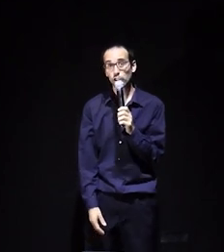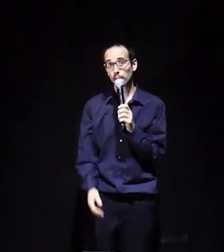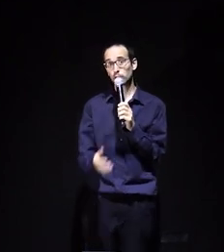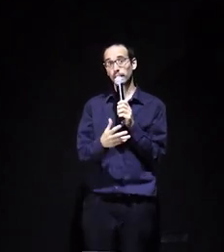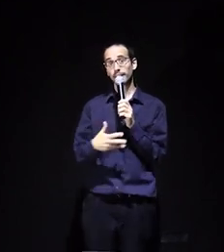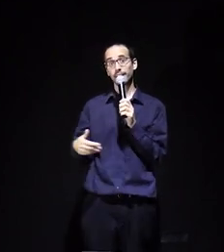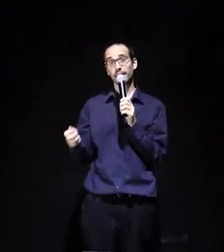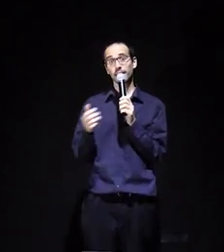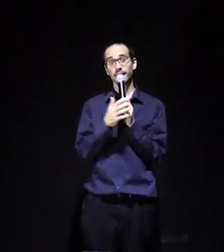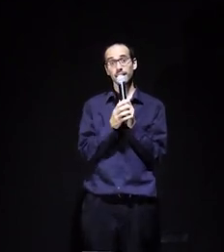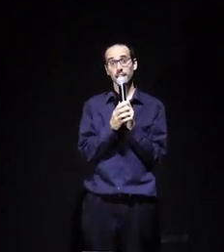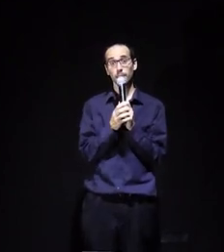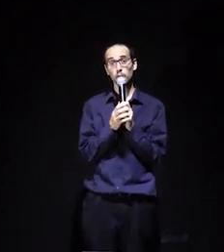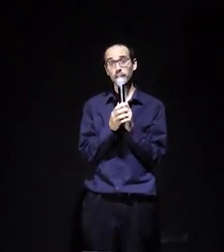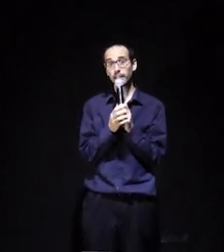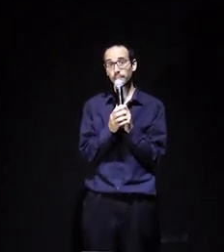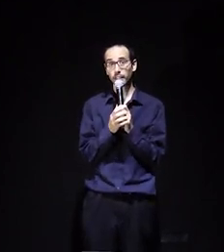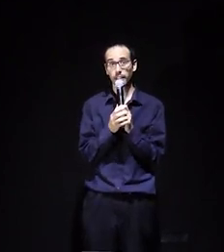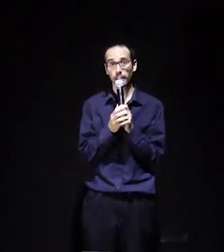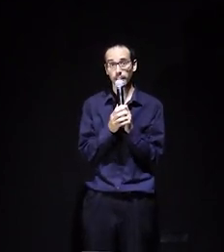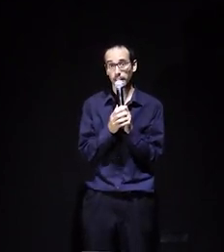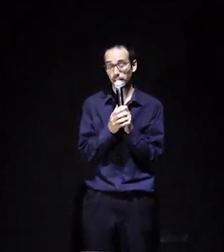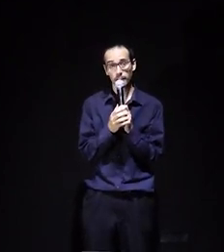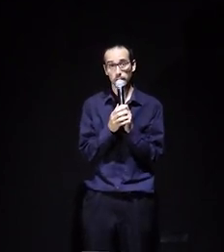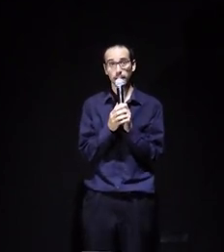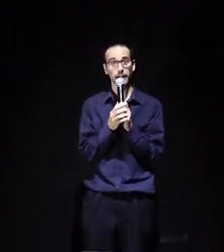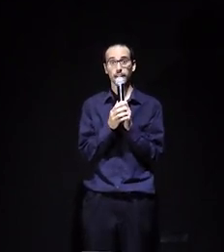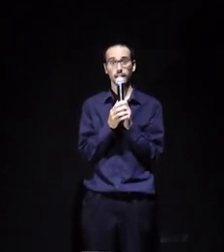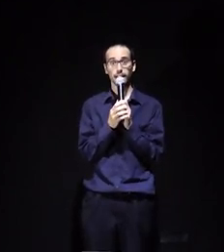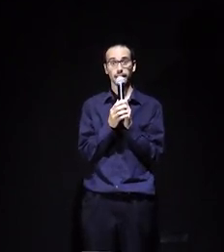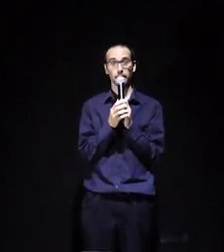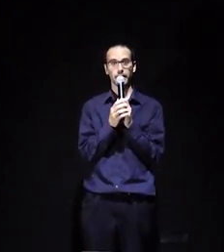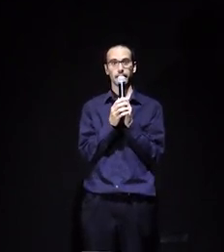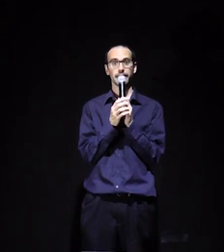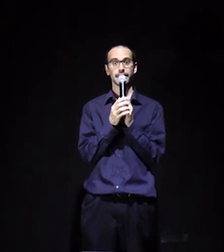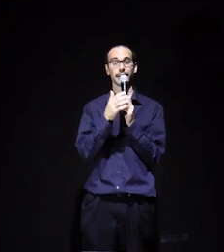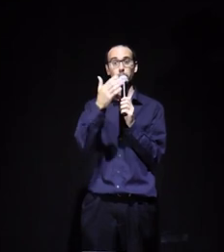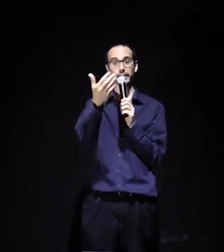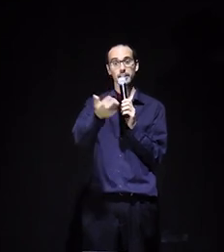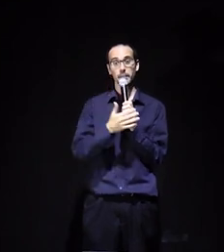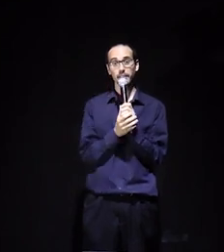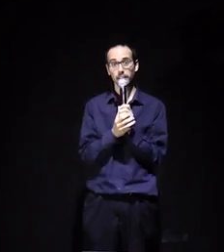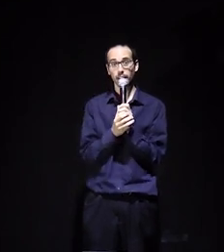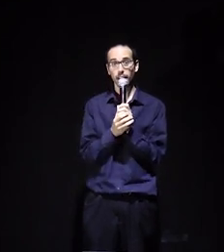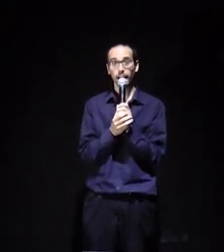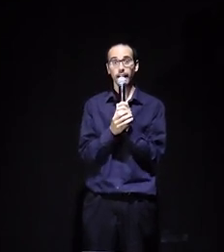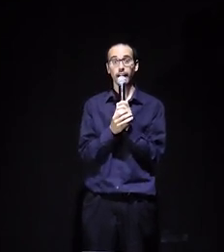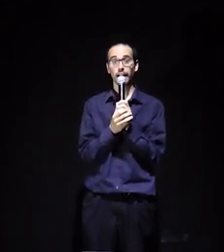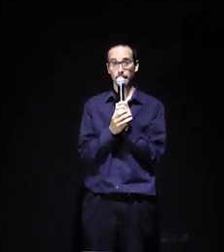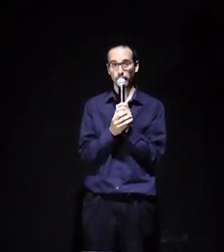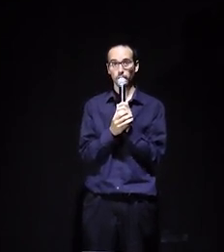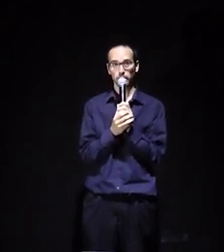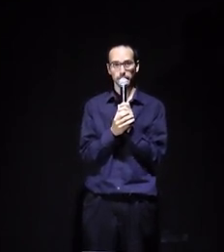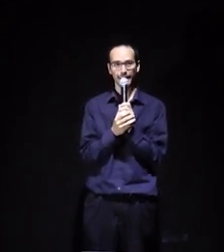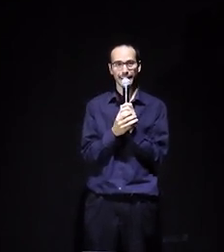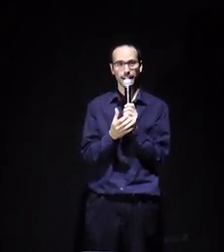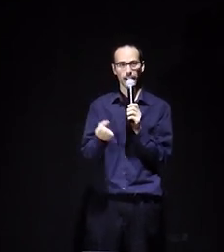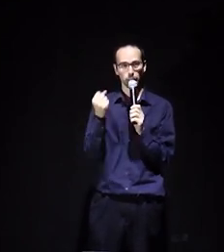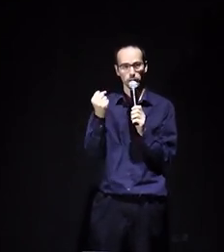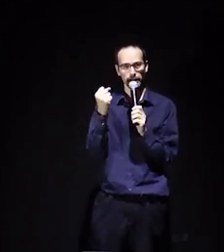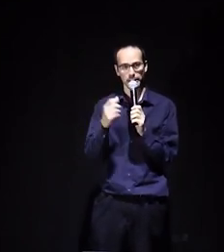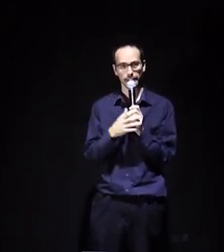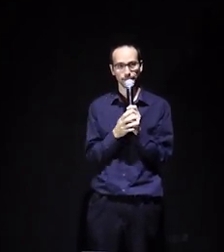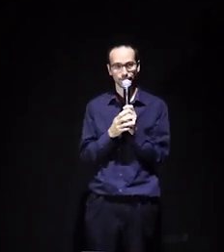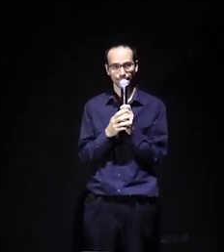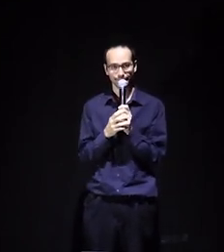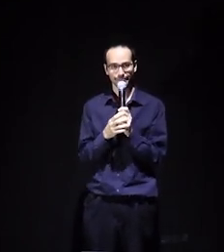Doncs tot això s'ha muntat des de les cases de la música i una altra vegada eternament agraïts de que hagueu participat. Anem a fer l'última. La clica